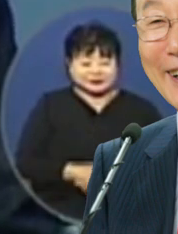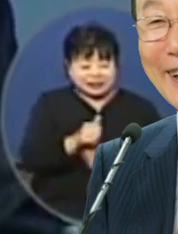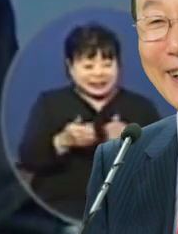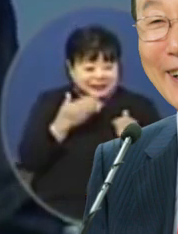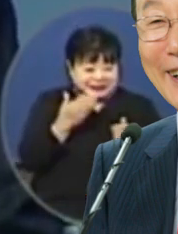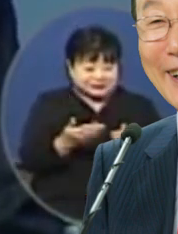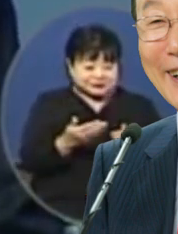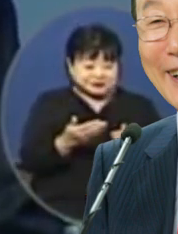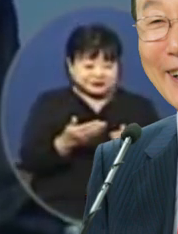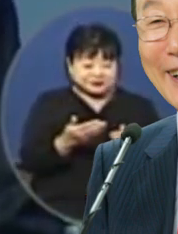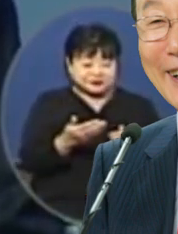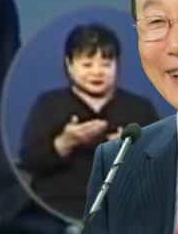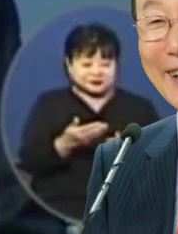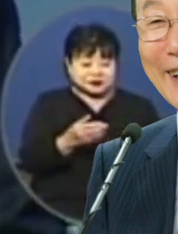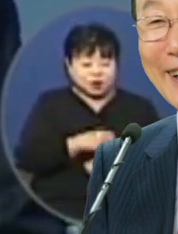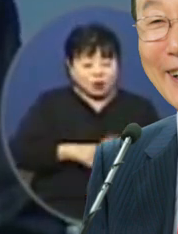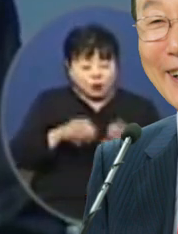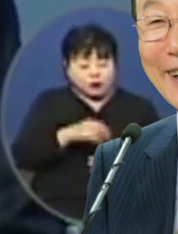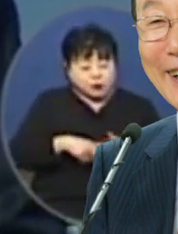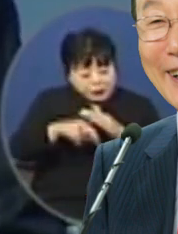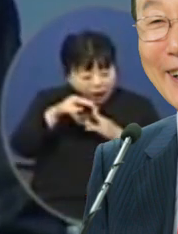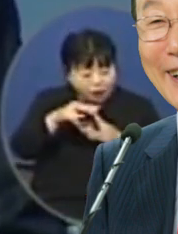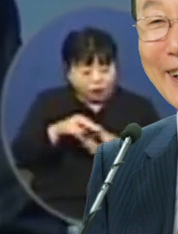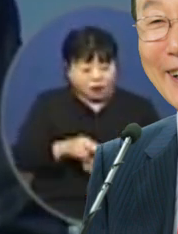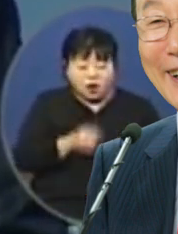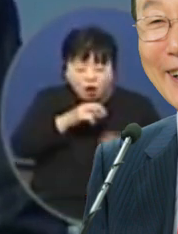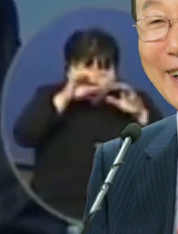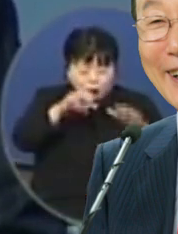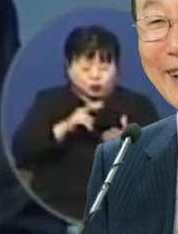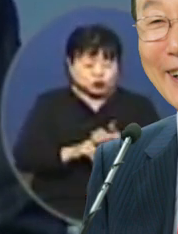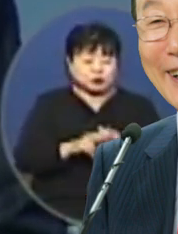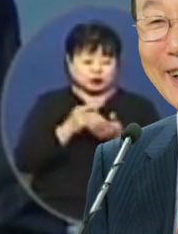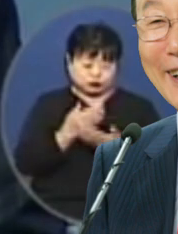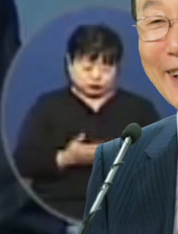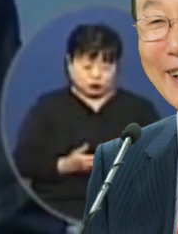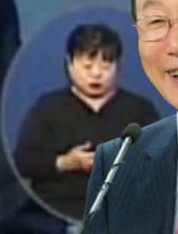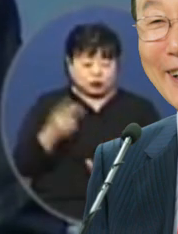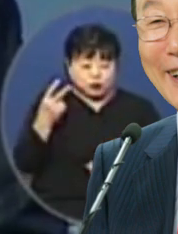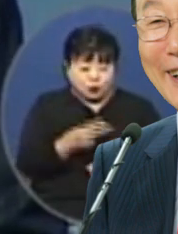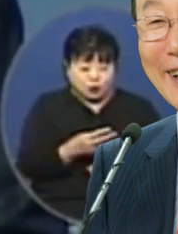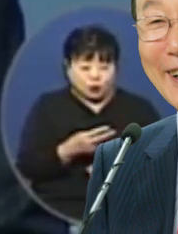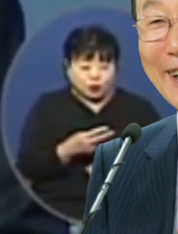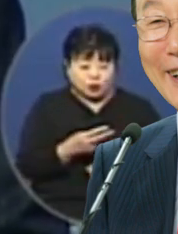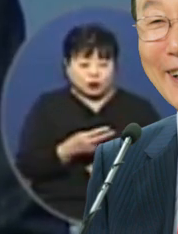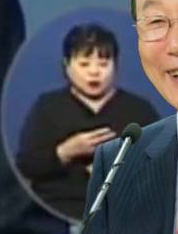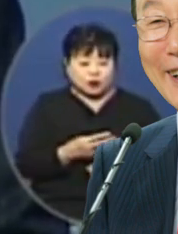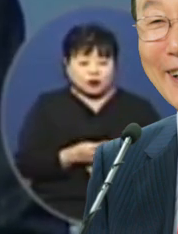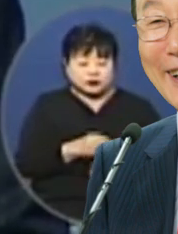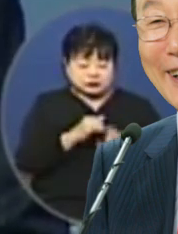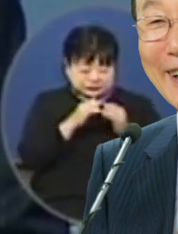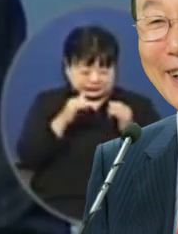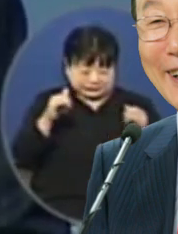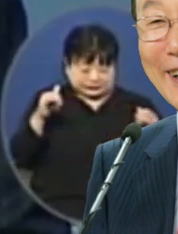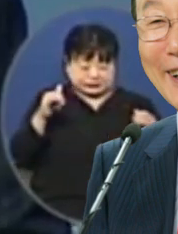하나님은 광풍을 피하고 폭우를 가리우고 그 다음에 인생에